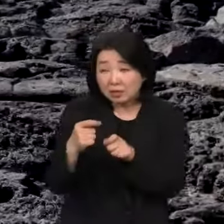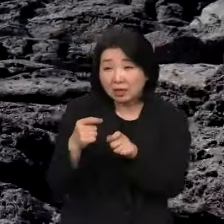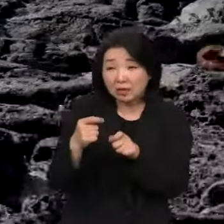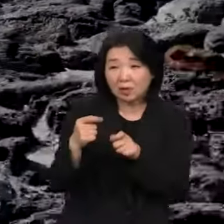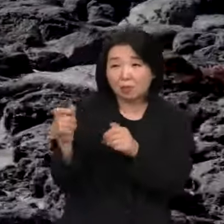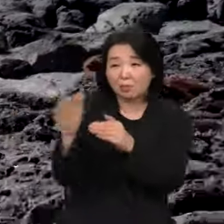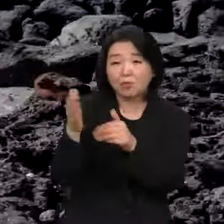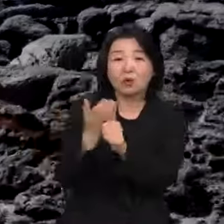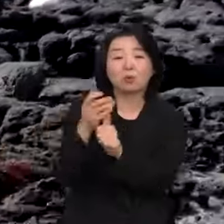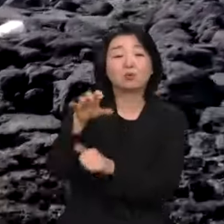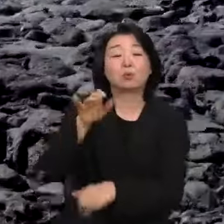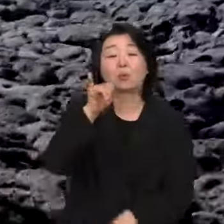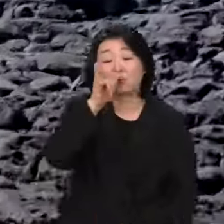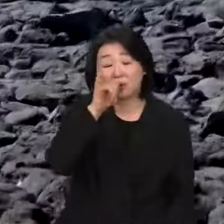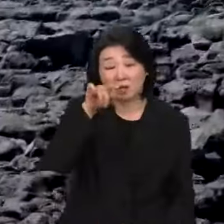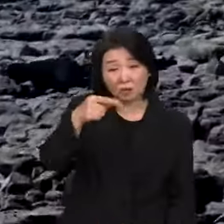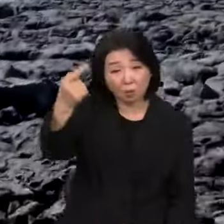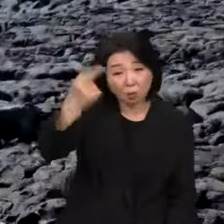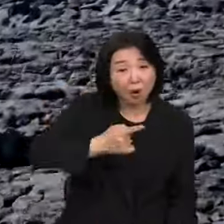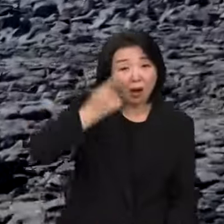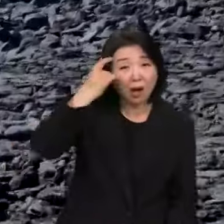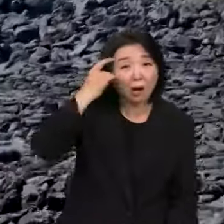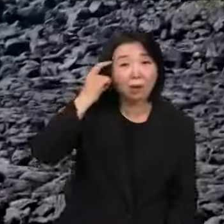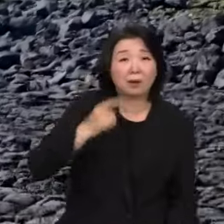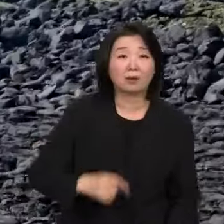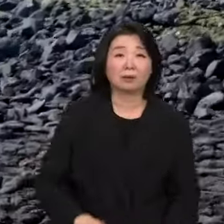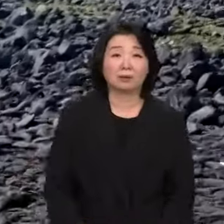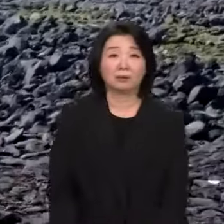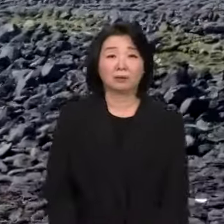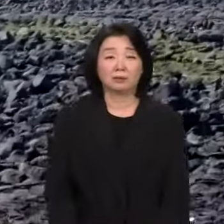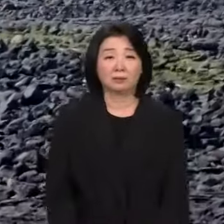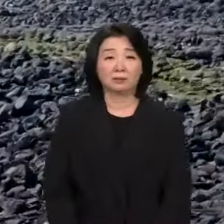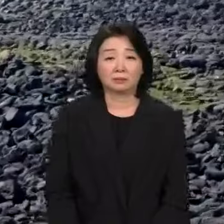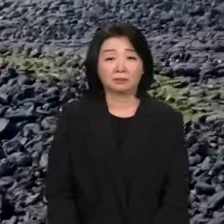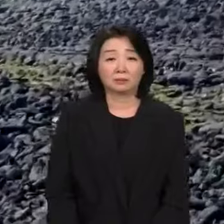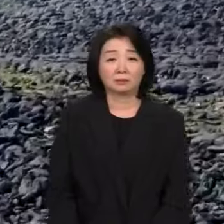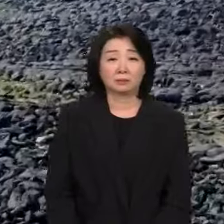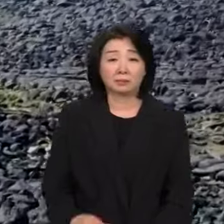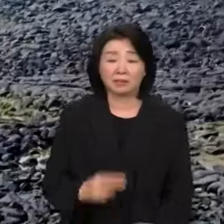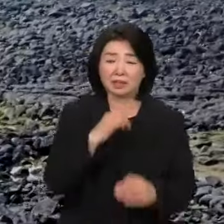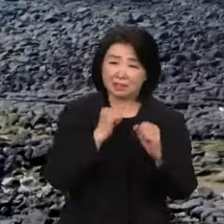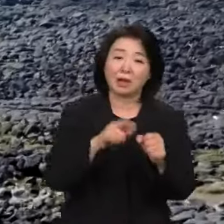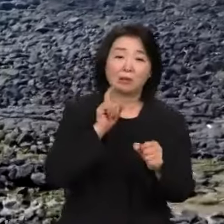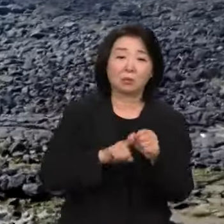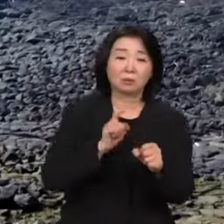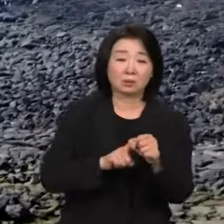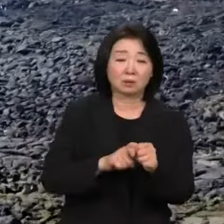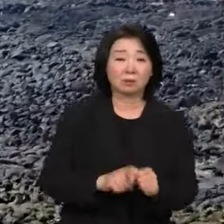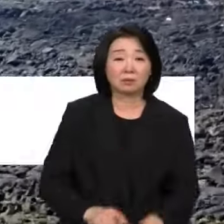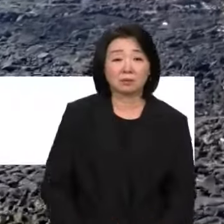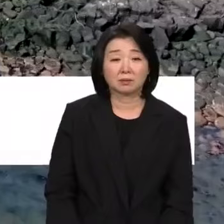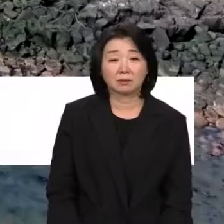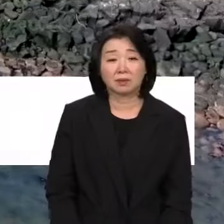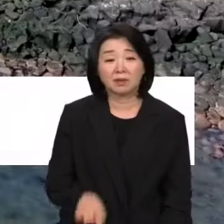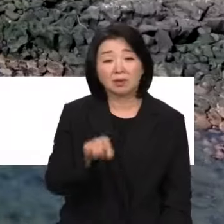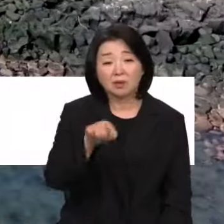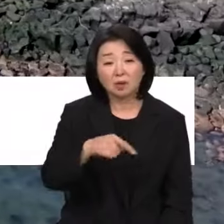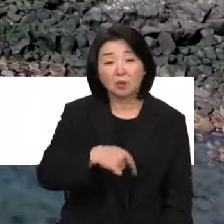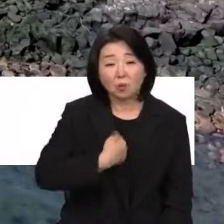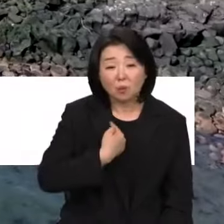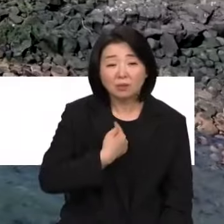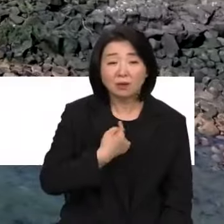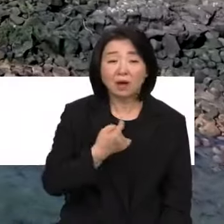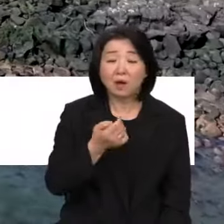있는데요 종다리 이곳을 찾을 수밖에 없는 이유가 있다고 합니다 살기 위해서입니다 혼자 해 경우 많잖아요